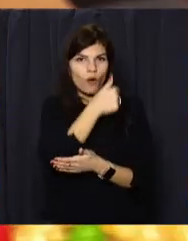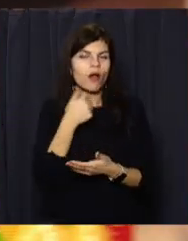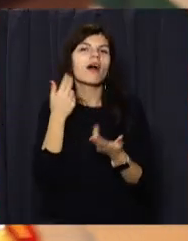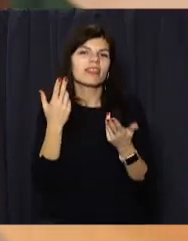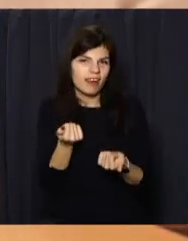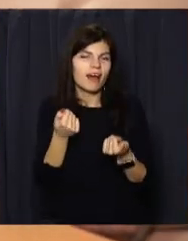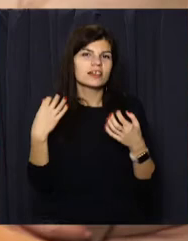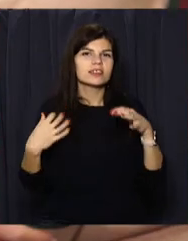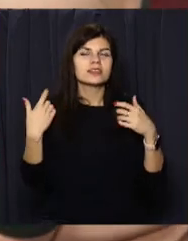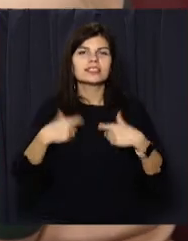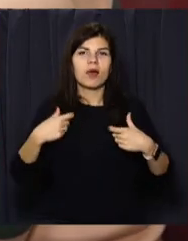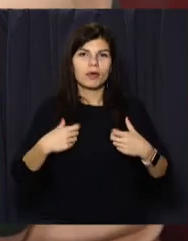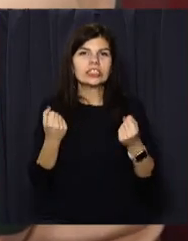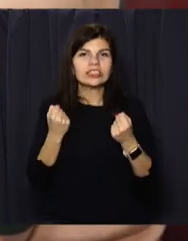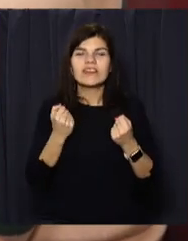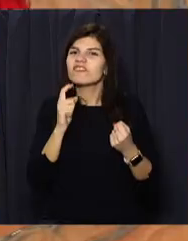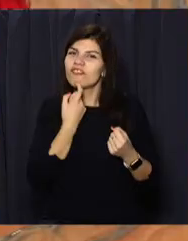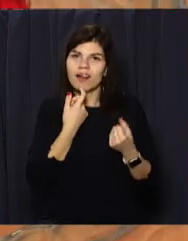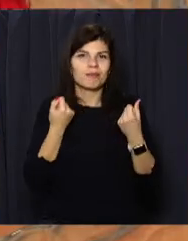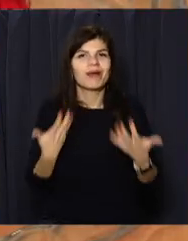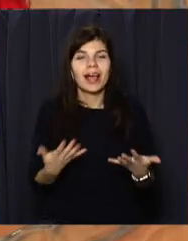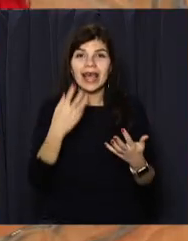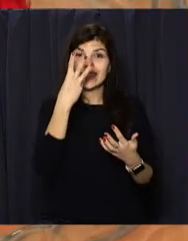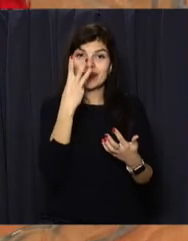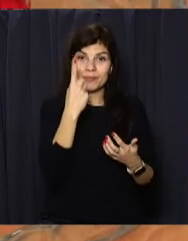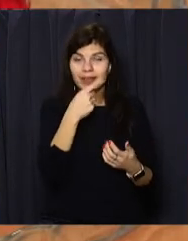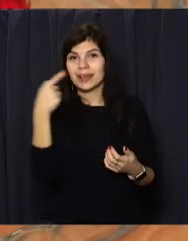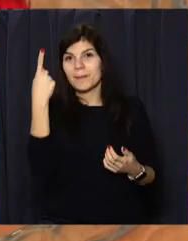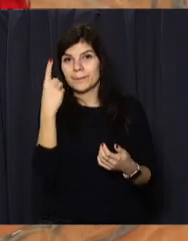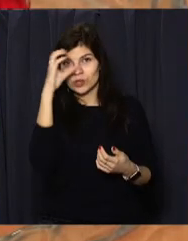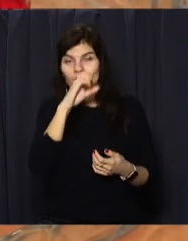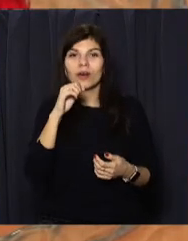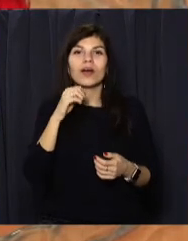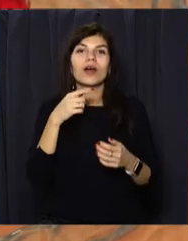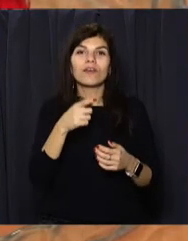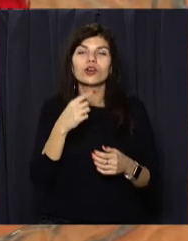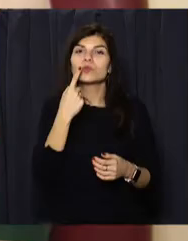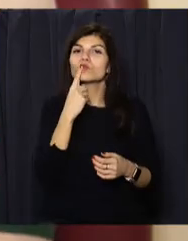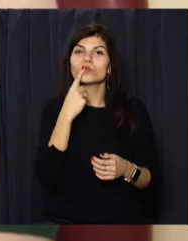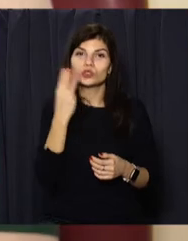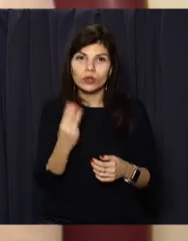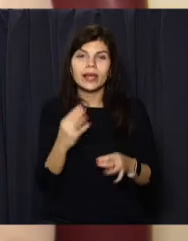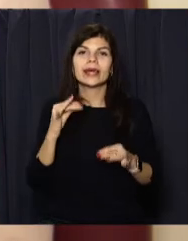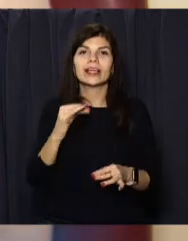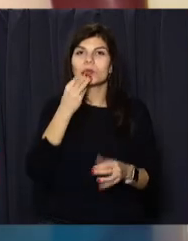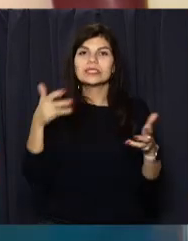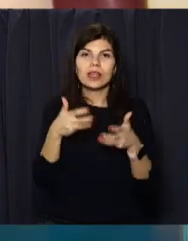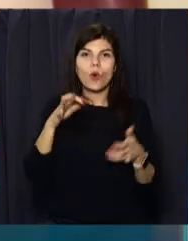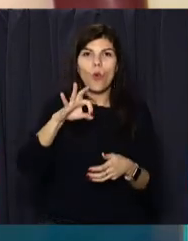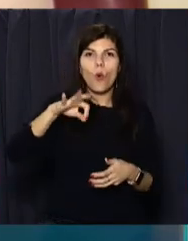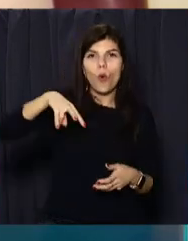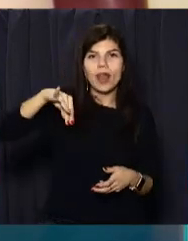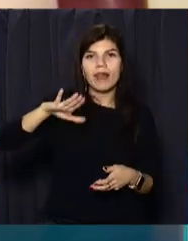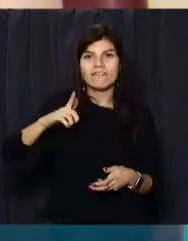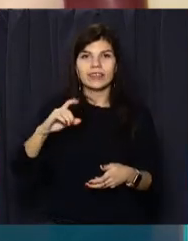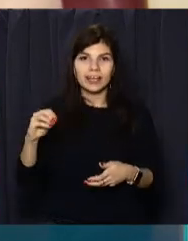року намагається тримати себе в руках, але з 31 на 1 дозволяє собі олів'є та шоколадні цукерки. Був такий період, коли я